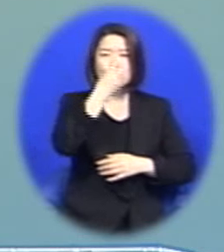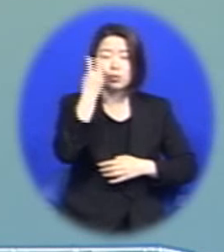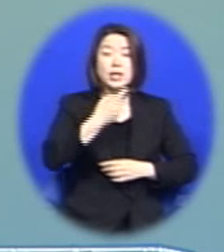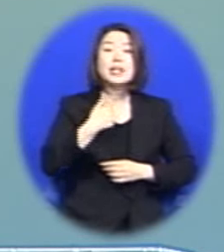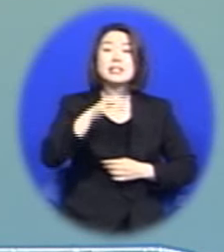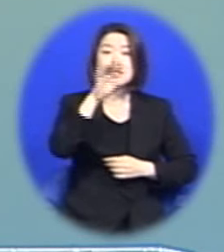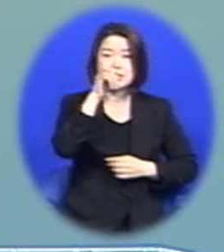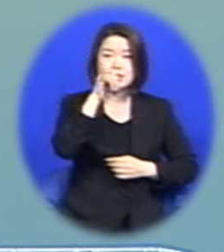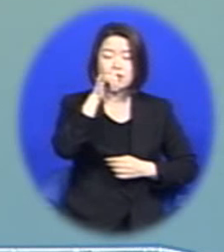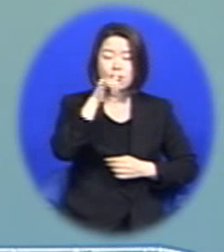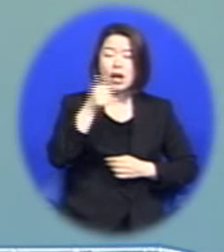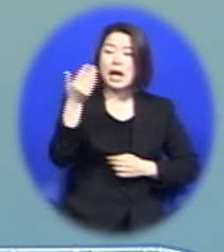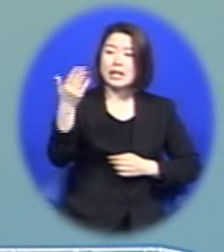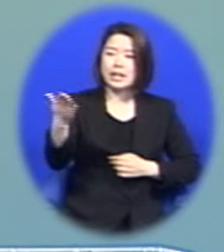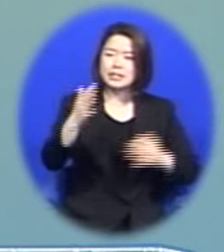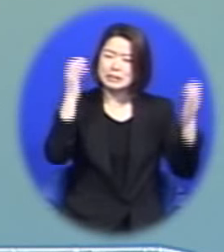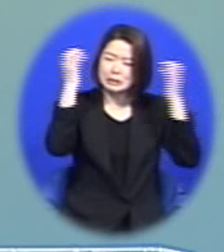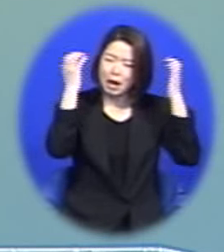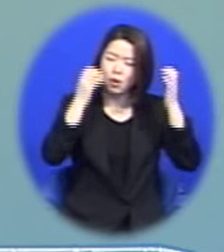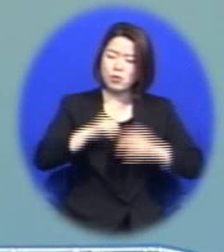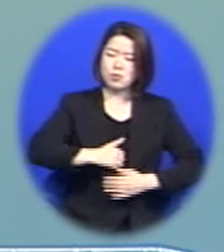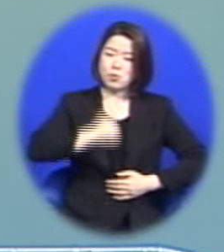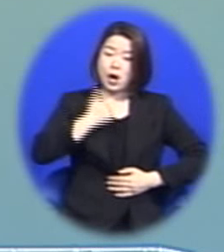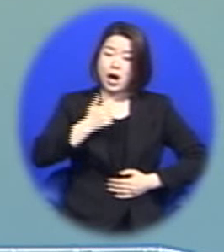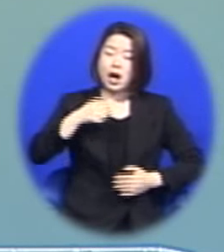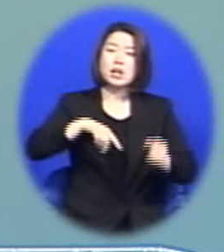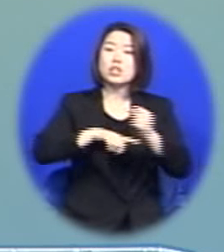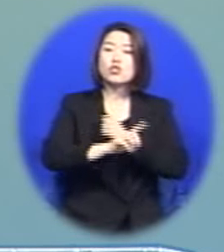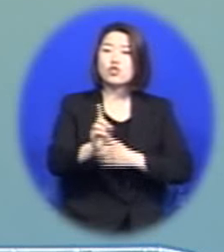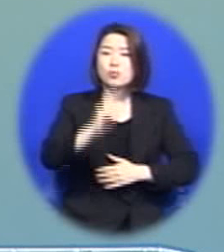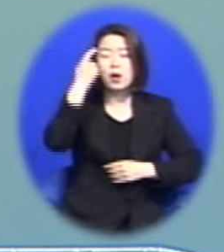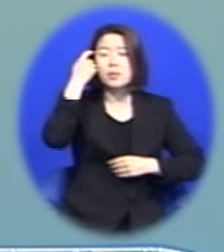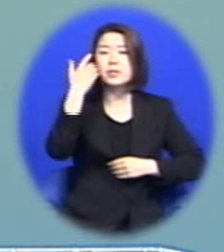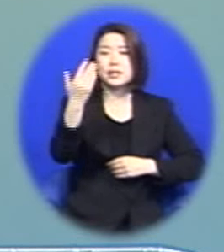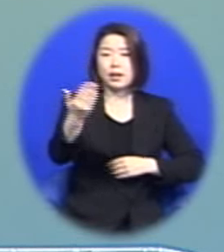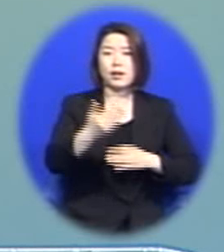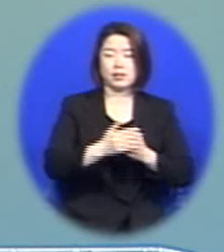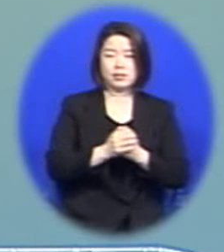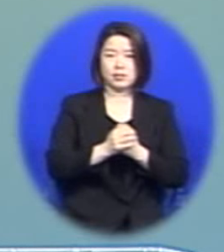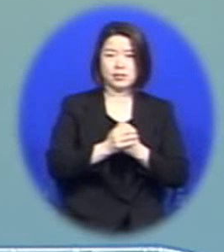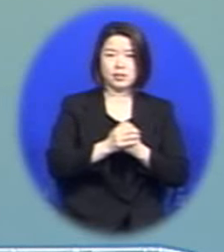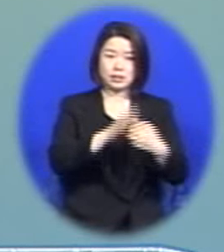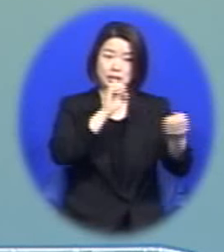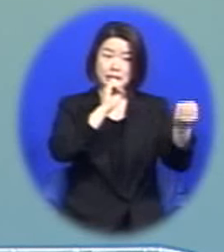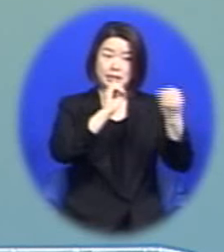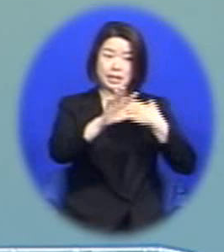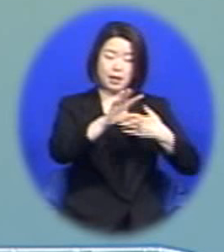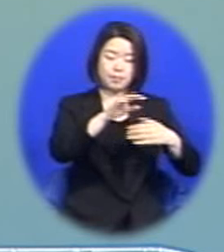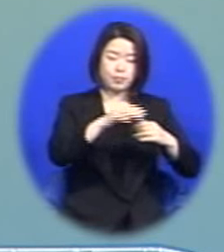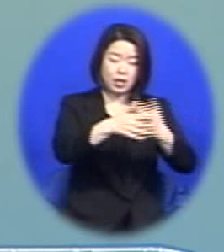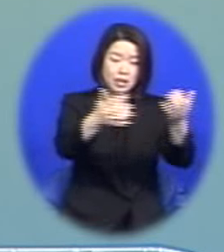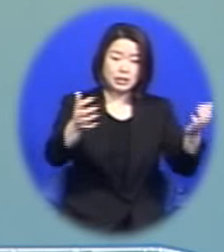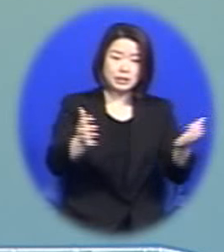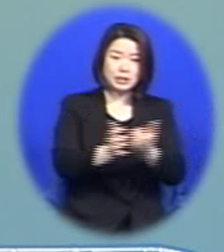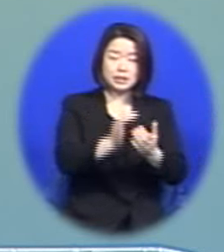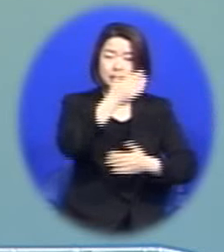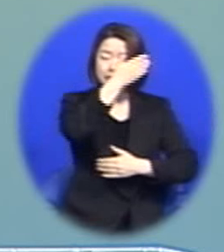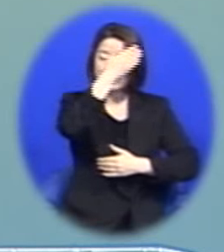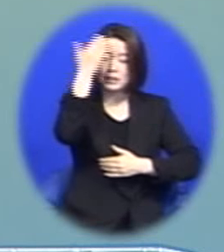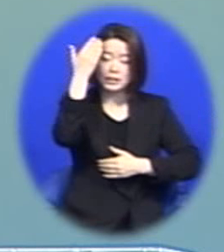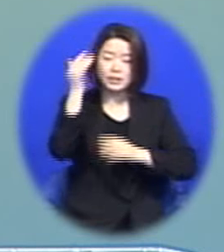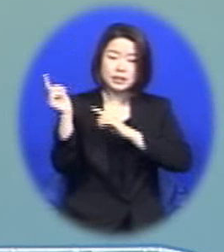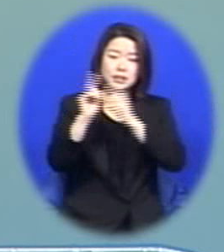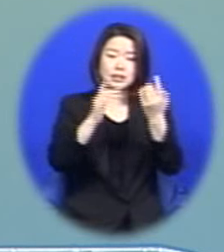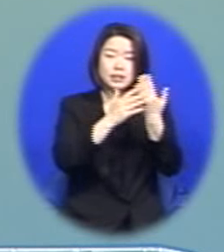술을 깨고 당신은 화나게 하는 것이 무엇입니까 그런데 그 예수 믿는 청년들이 모인 gp 63%